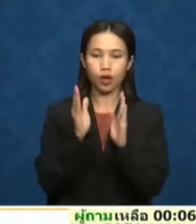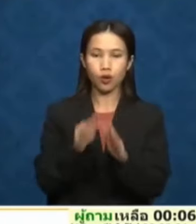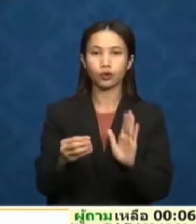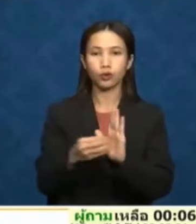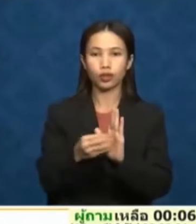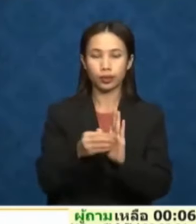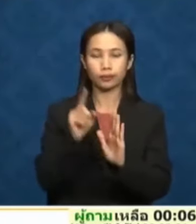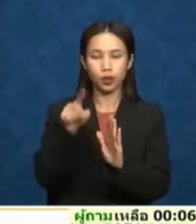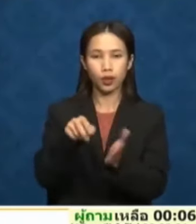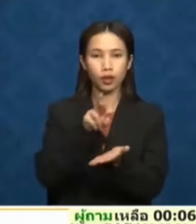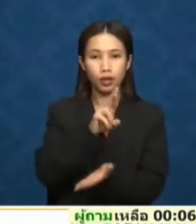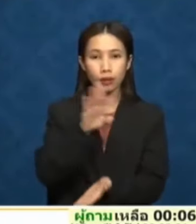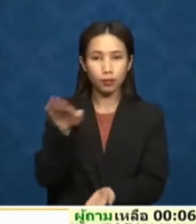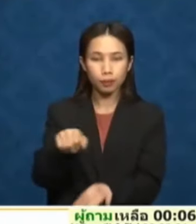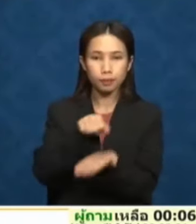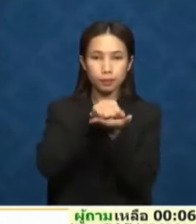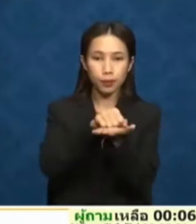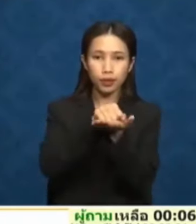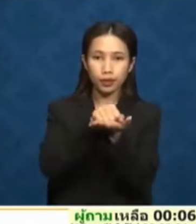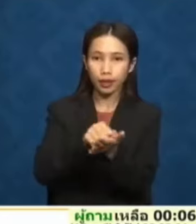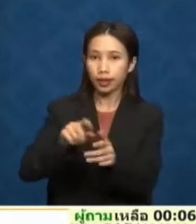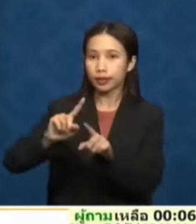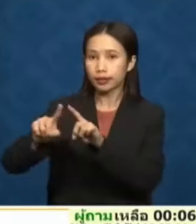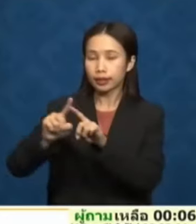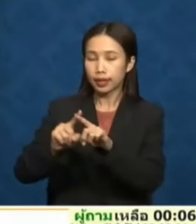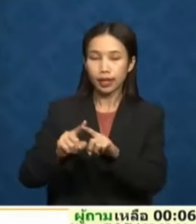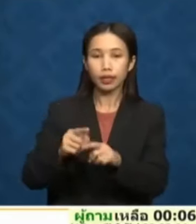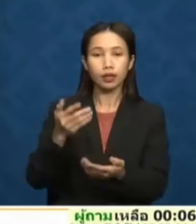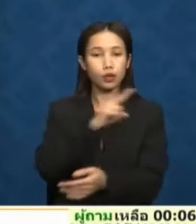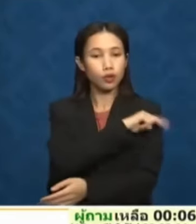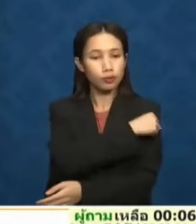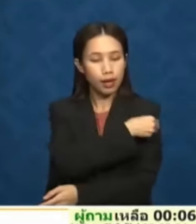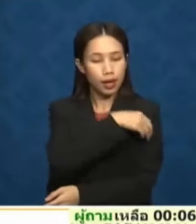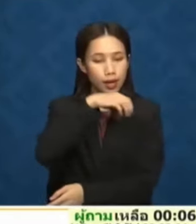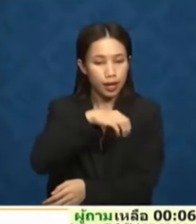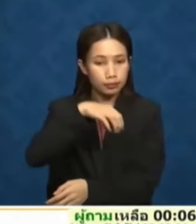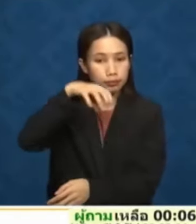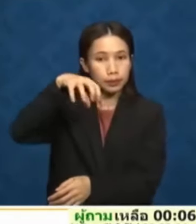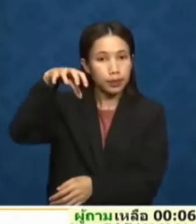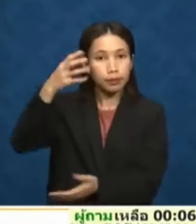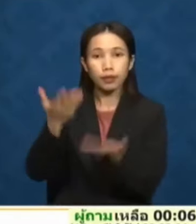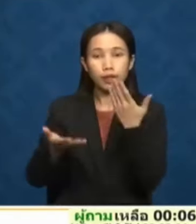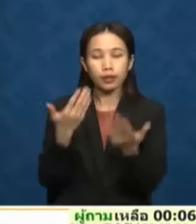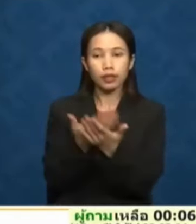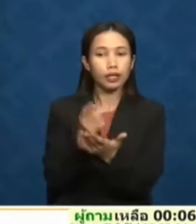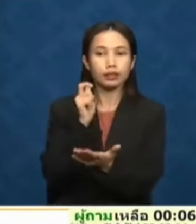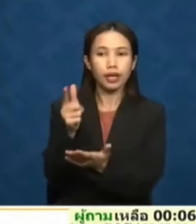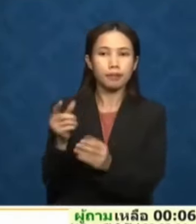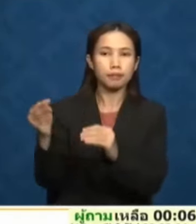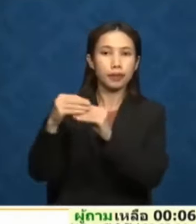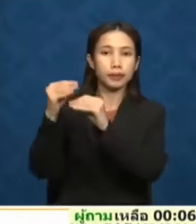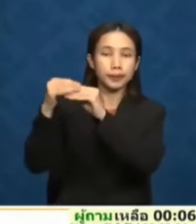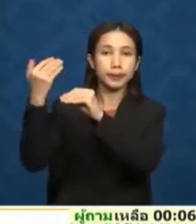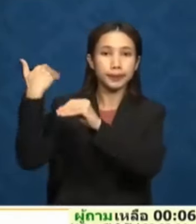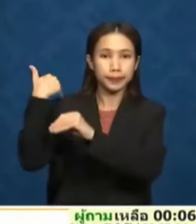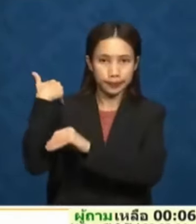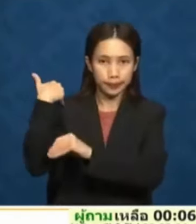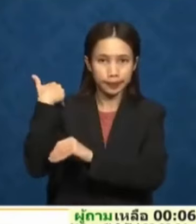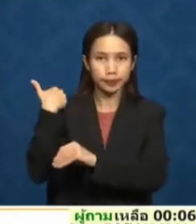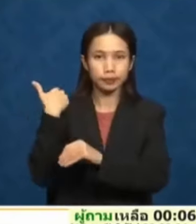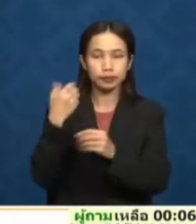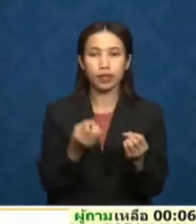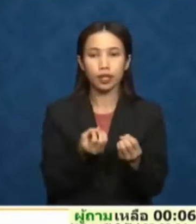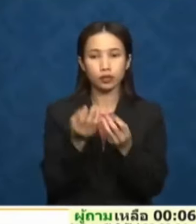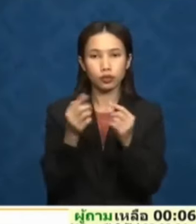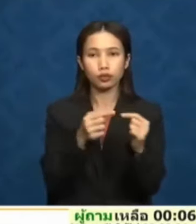ระบบบริการจากภลแขึ้นไปเชี่เลยนะครับค่าใช้จ่ายมันเลยกระโดดสูงมากมันเลยกระโดดสูงมากในการส่ง